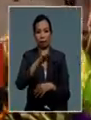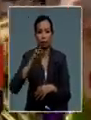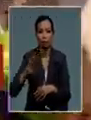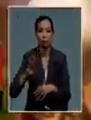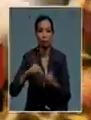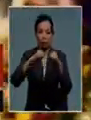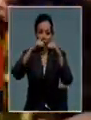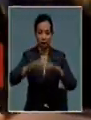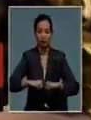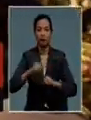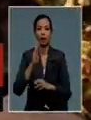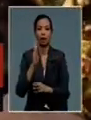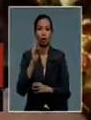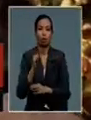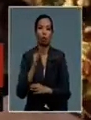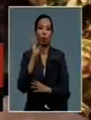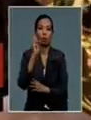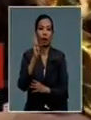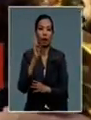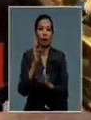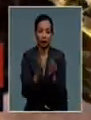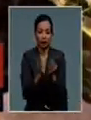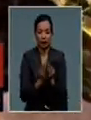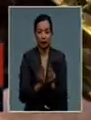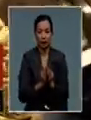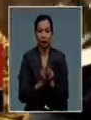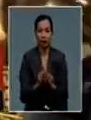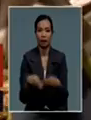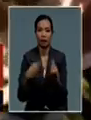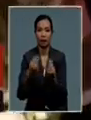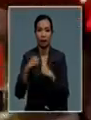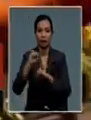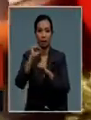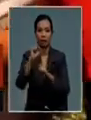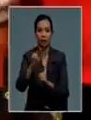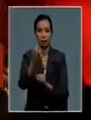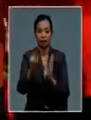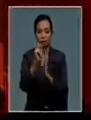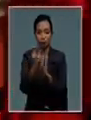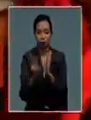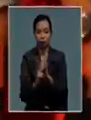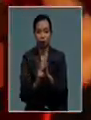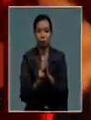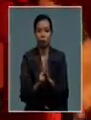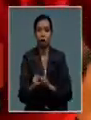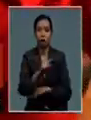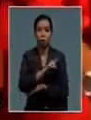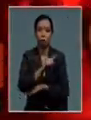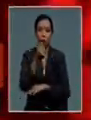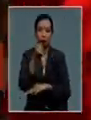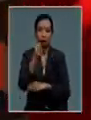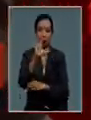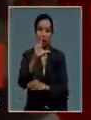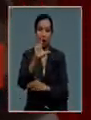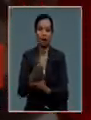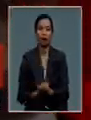ติ67ต่อ50เสียงซึ่งนี่ก็จะมีผลบังคับใช้เป็นกฎหมายโดยอัตโนมัติภายใน15วันนะ